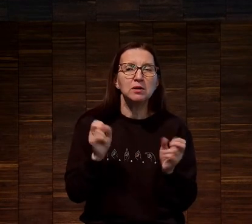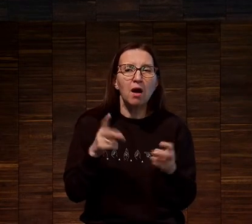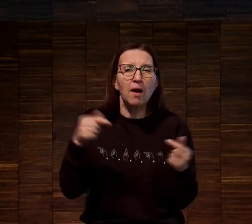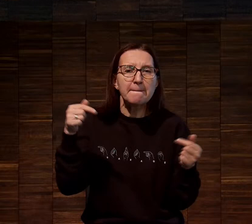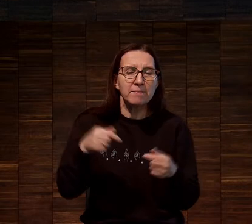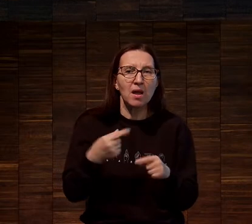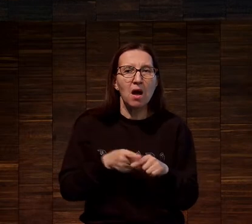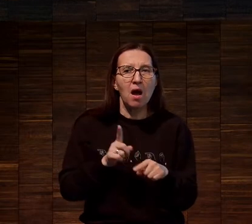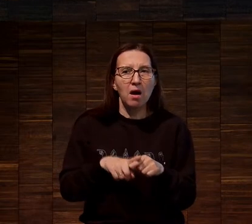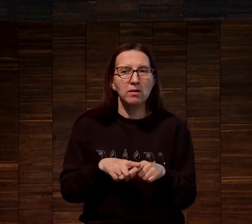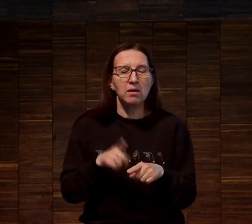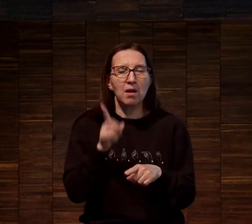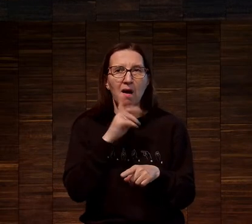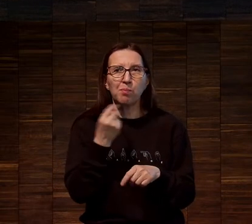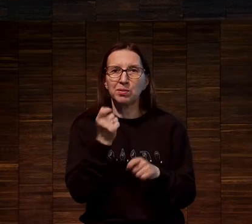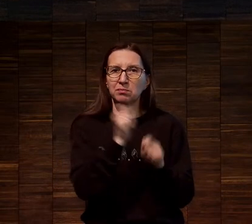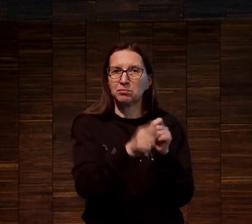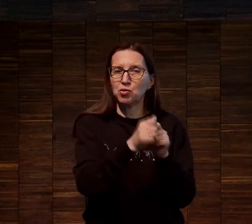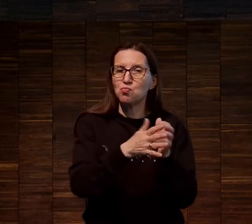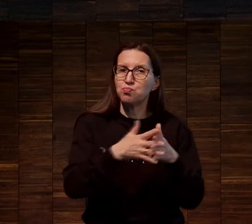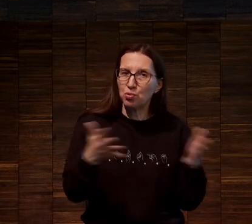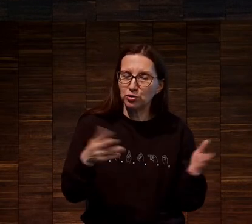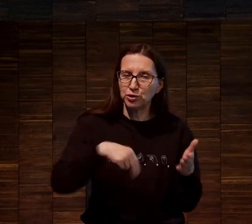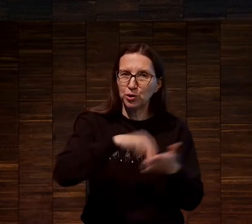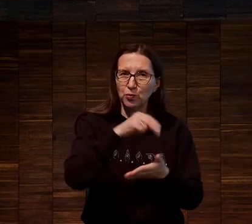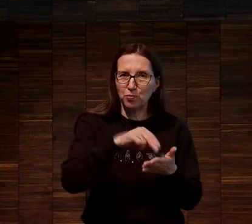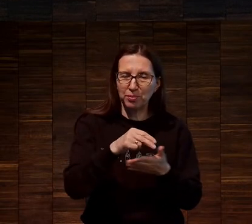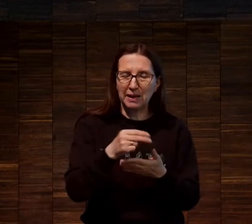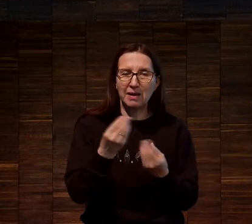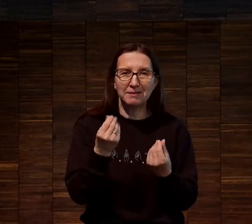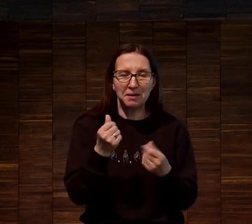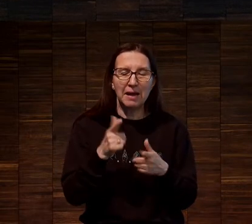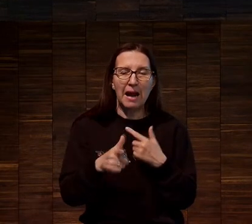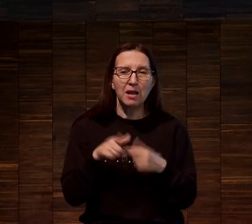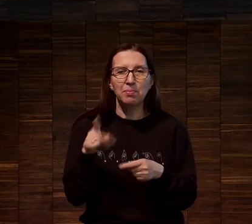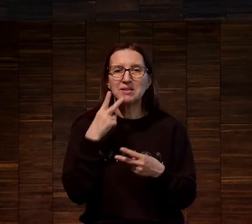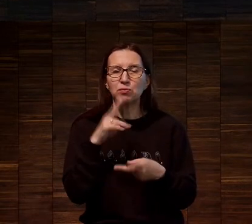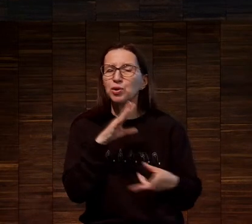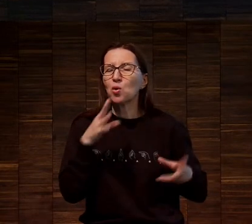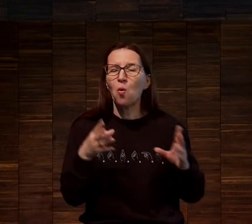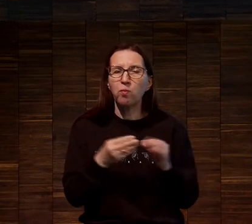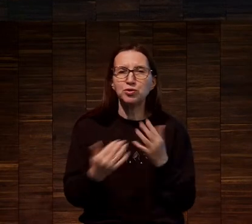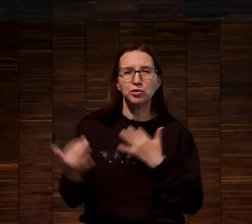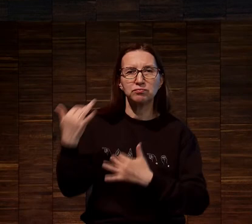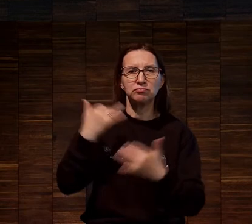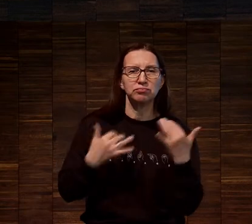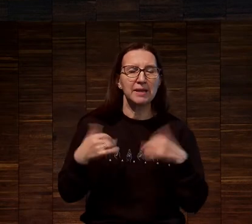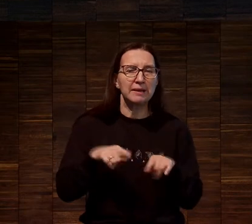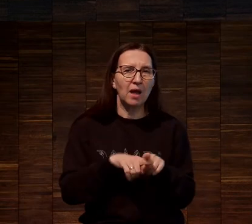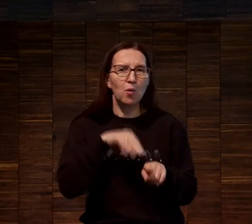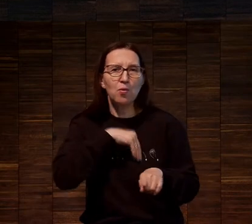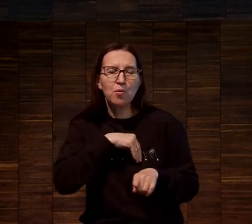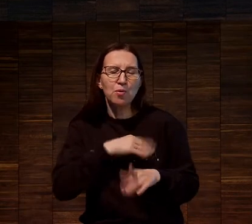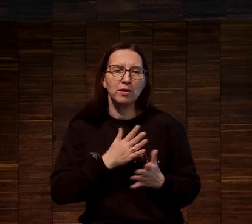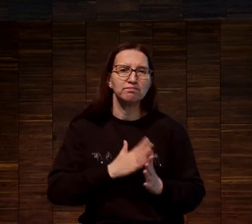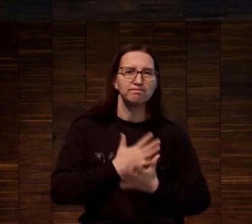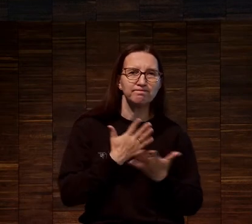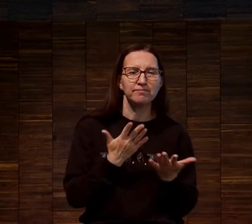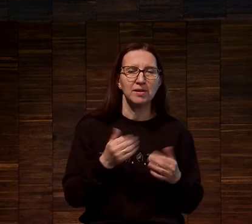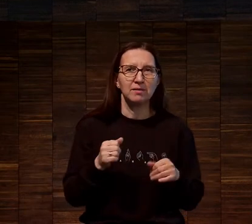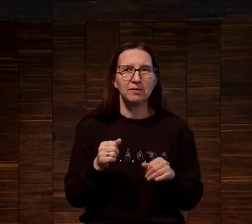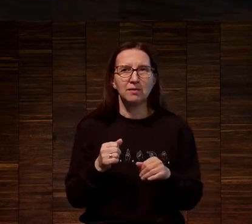они рублем проголосовали и больше работ купили, или вы смотрите на общий вайб какое-то, вот, ну, такое состояние, настроение?